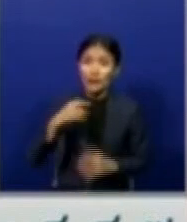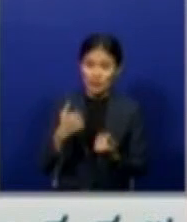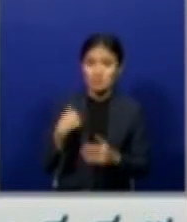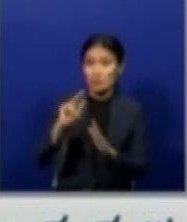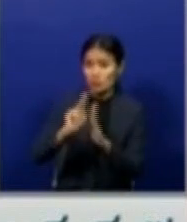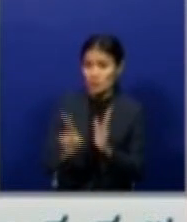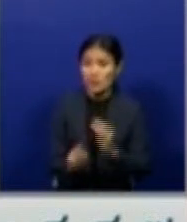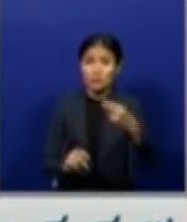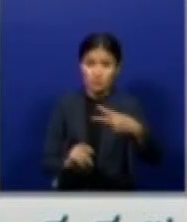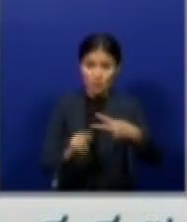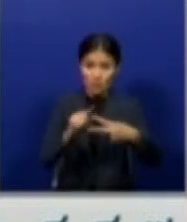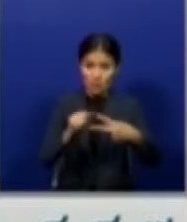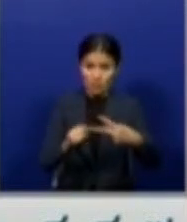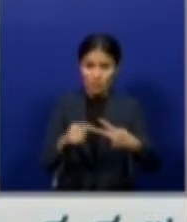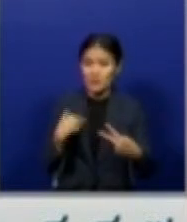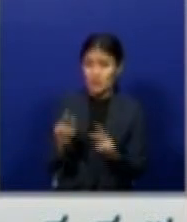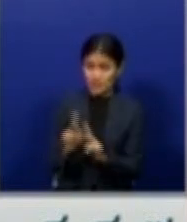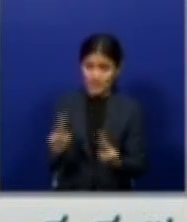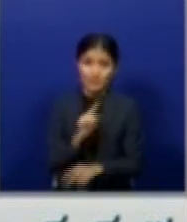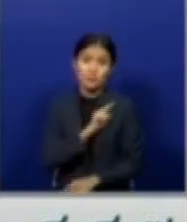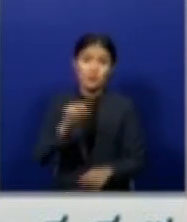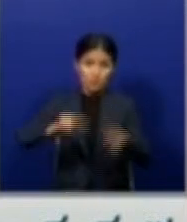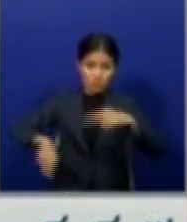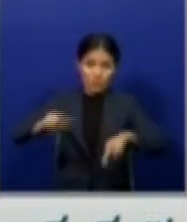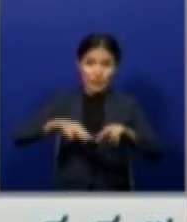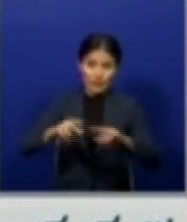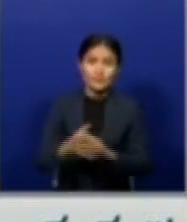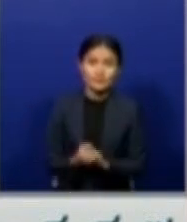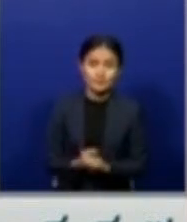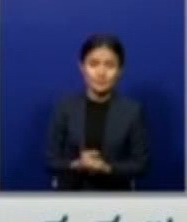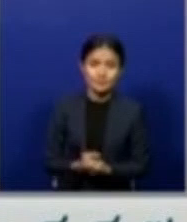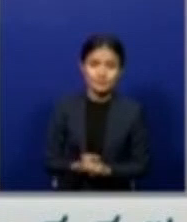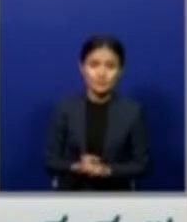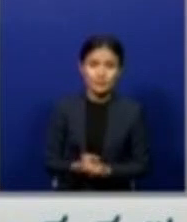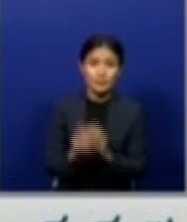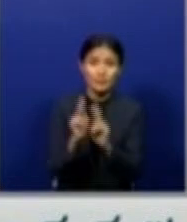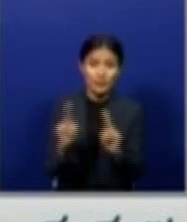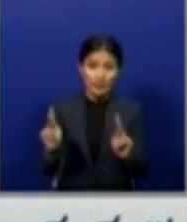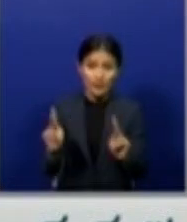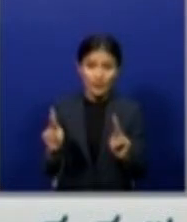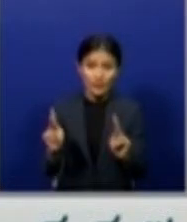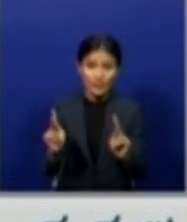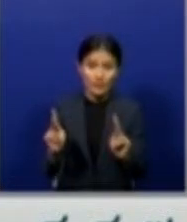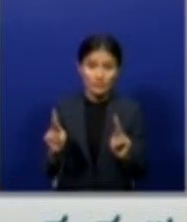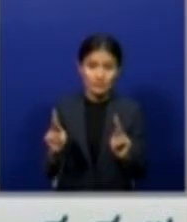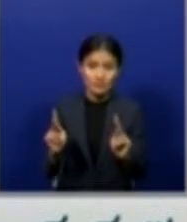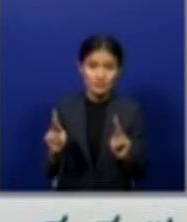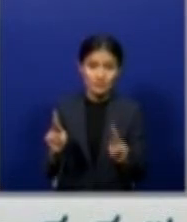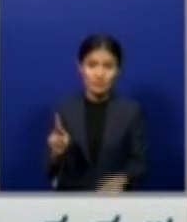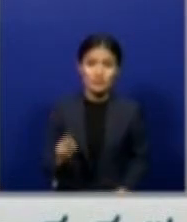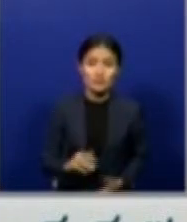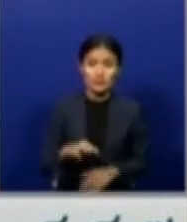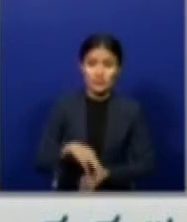การเข้ามาดูแลกรรมการมีฐานะนะครับเป็นผู้ดำรงตำแ